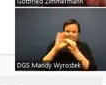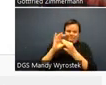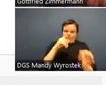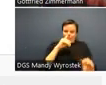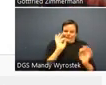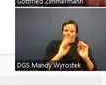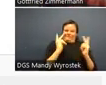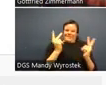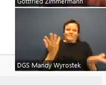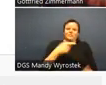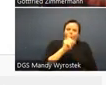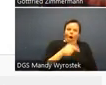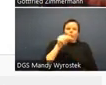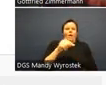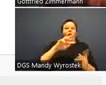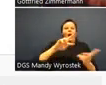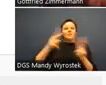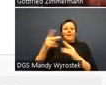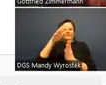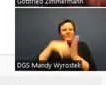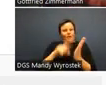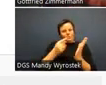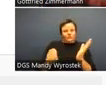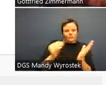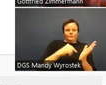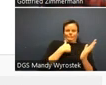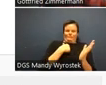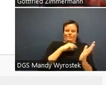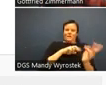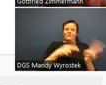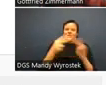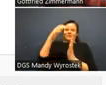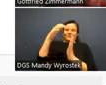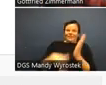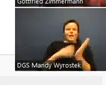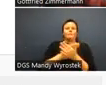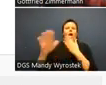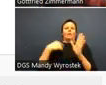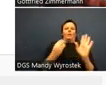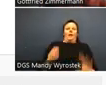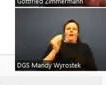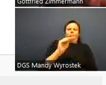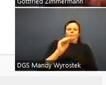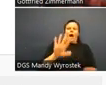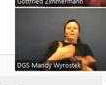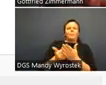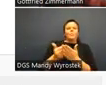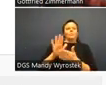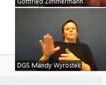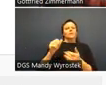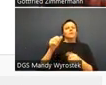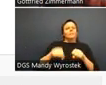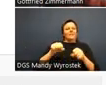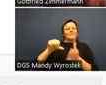dann wird danach vorgelesen, was als Text in dieser Smart Art steht. Also haben Sie keine Angst vor Smart